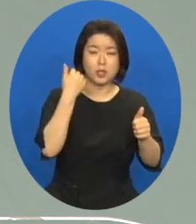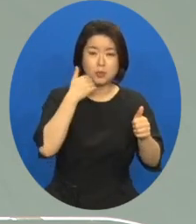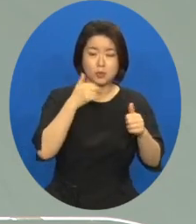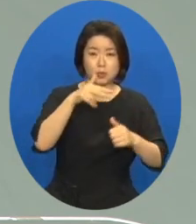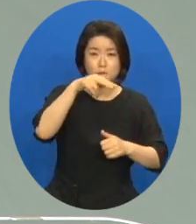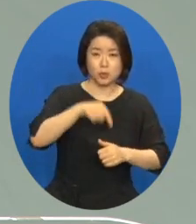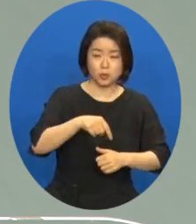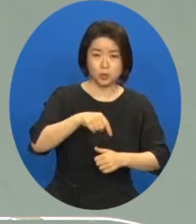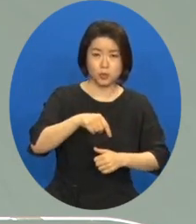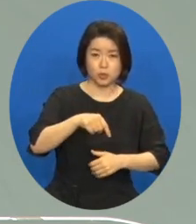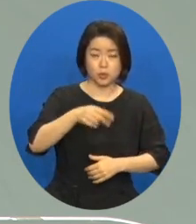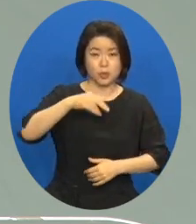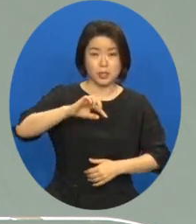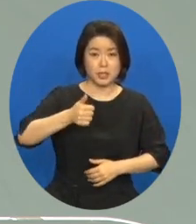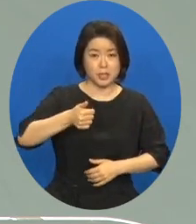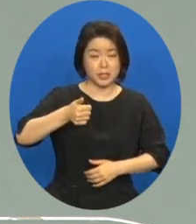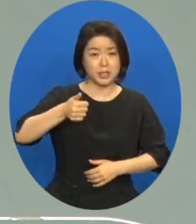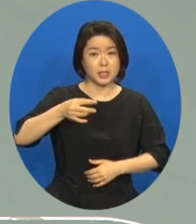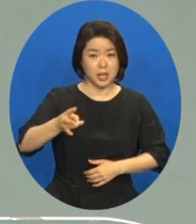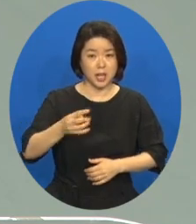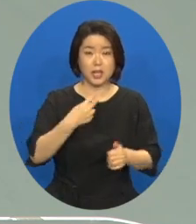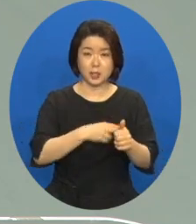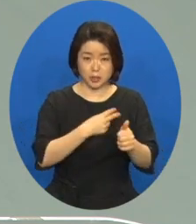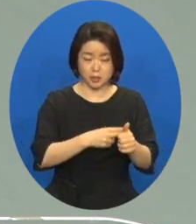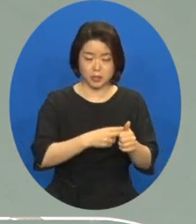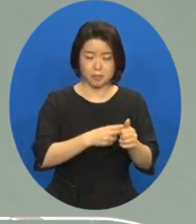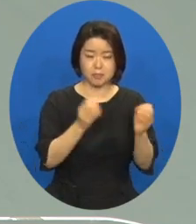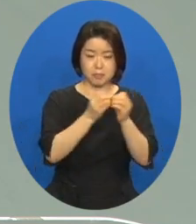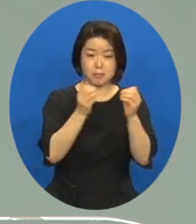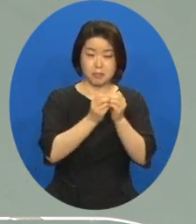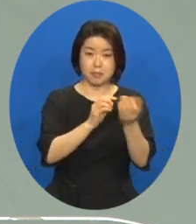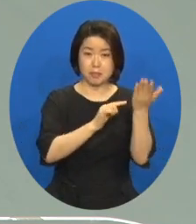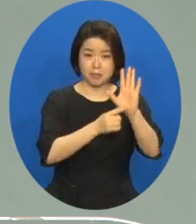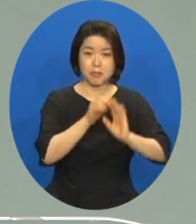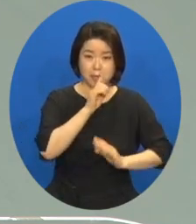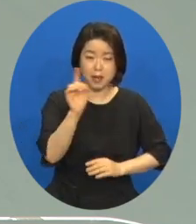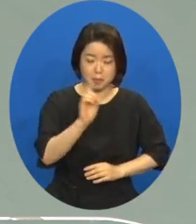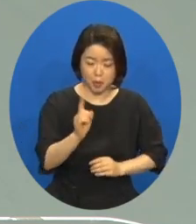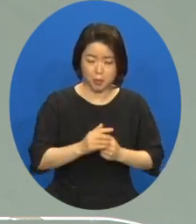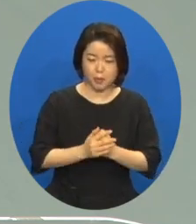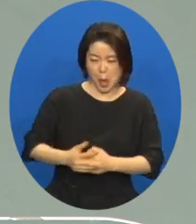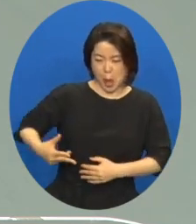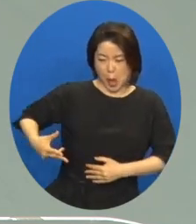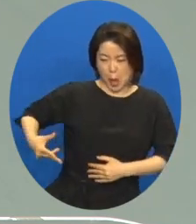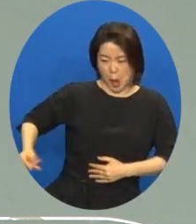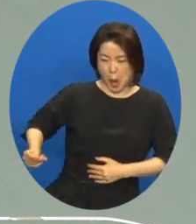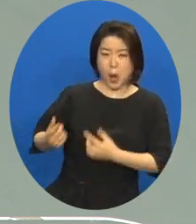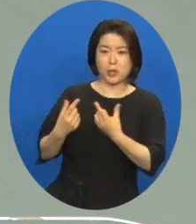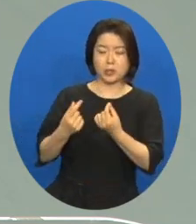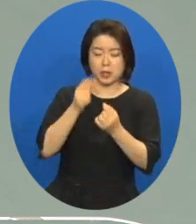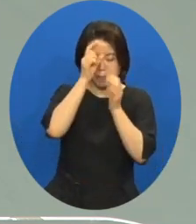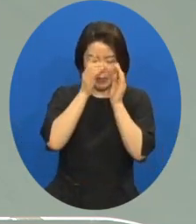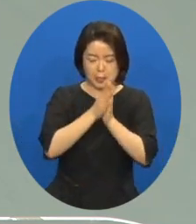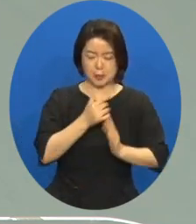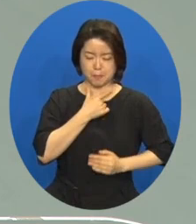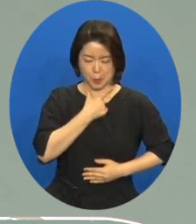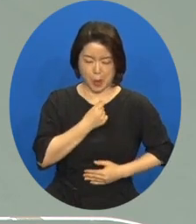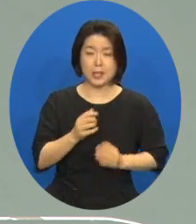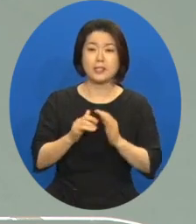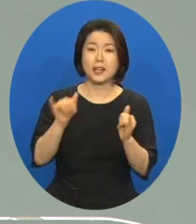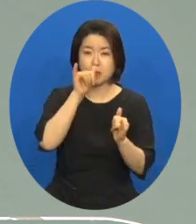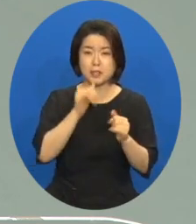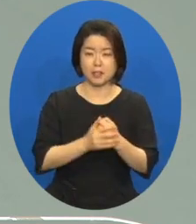표현이 조금 민망한 표현이긴 합니다만 똥 마렵듯이 기도가 마려운 사람이 있다는 거예요. 똥